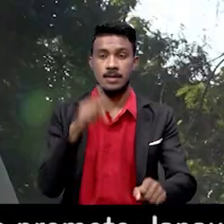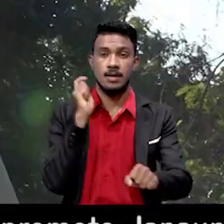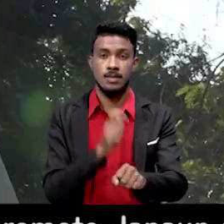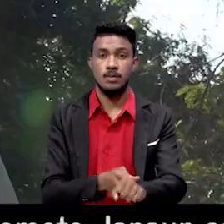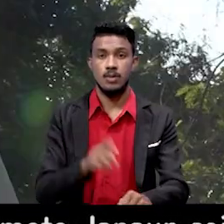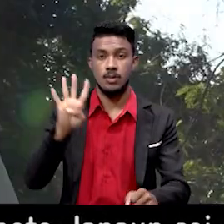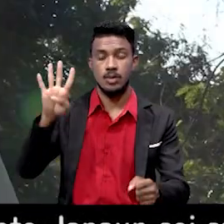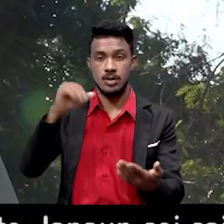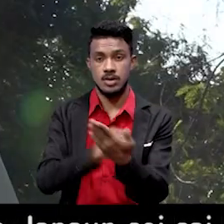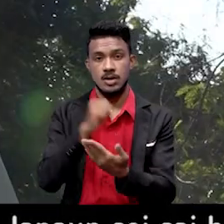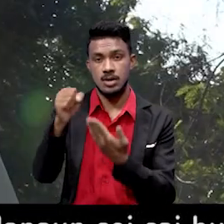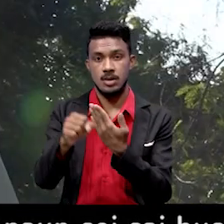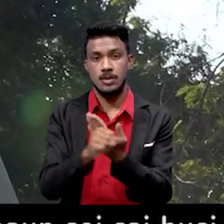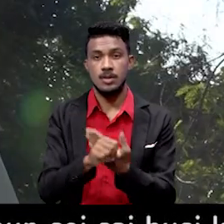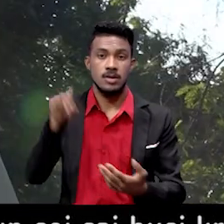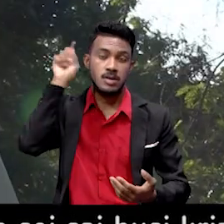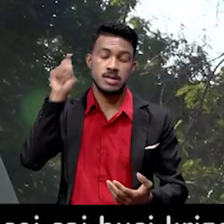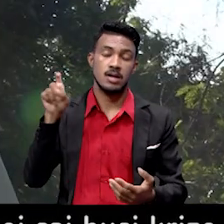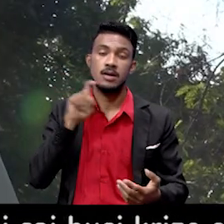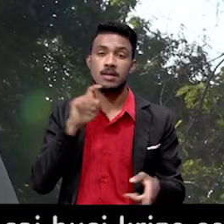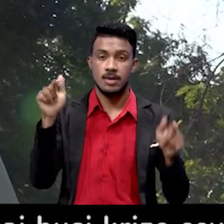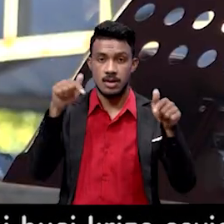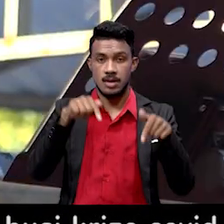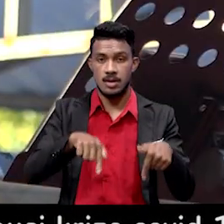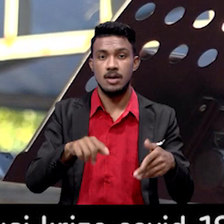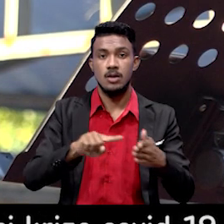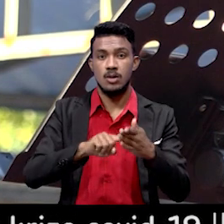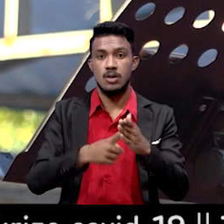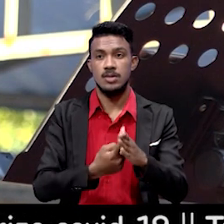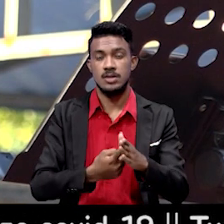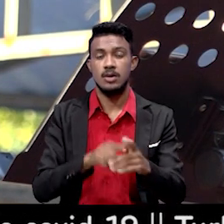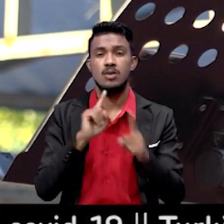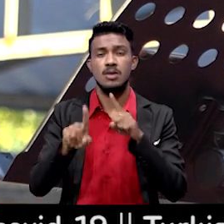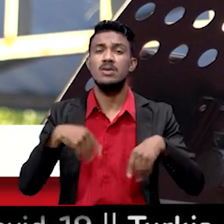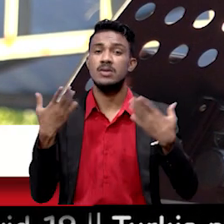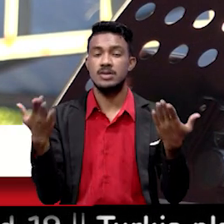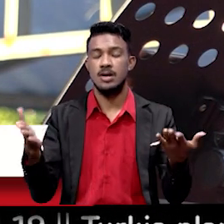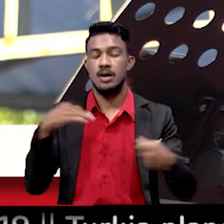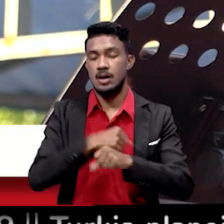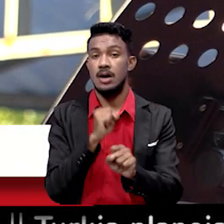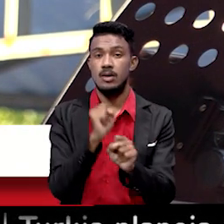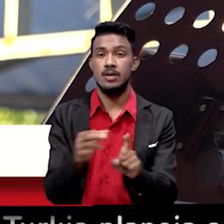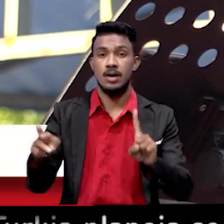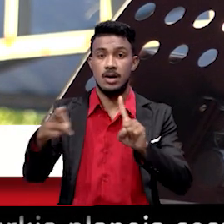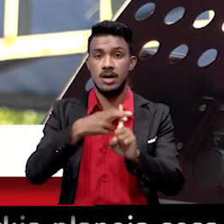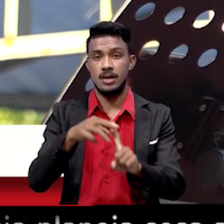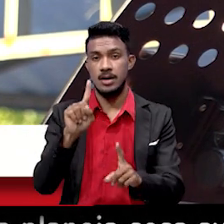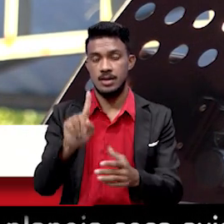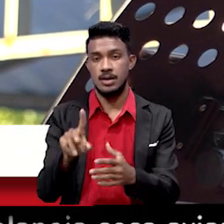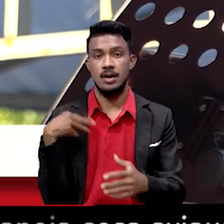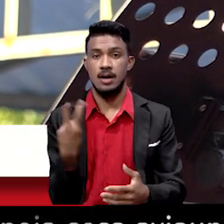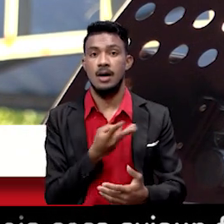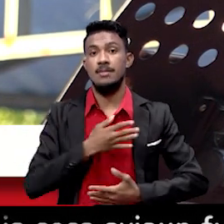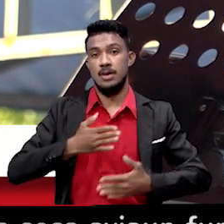setembro liutia apa nana mai ini pemesa hari aku dia hansa hari nana monumentu ini ami